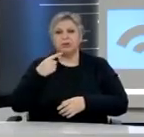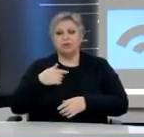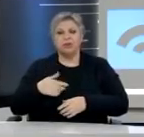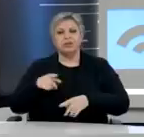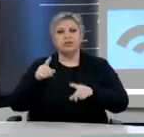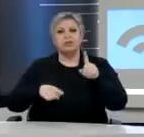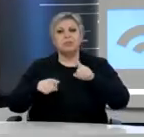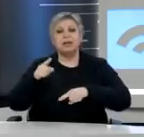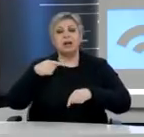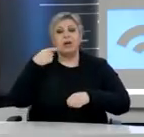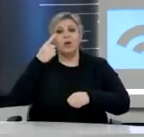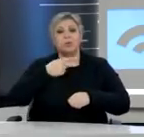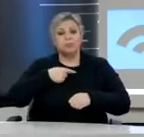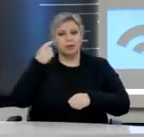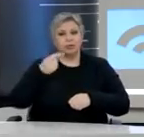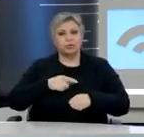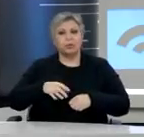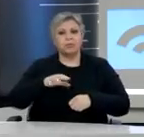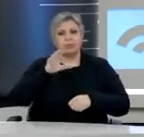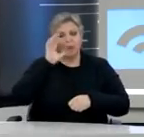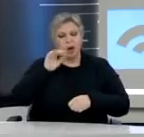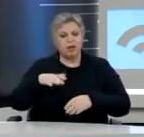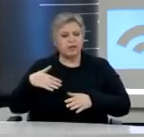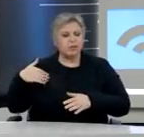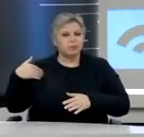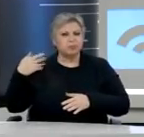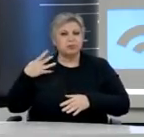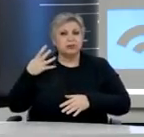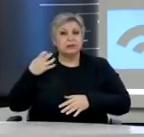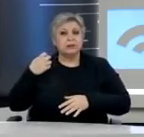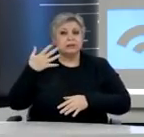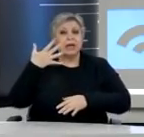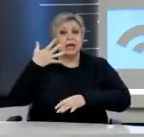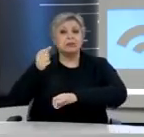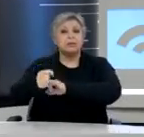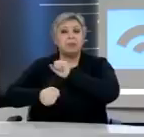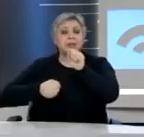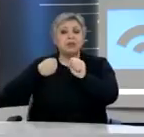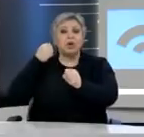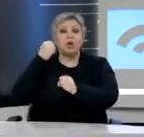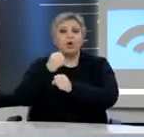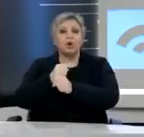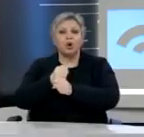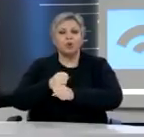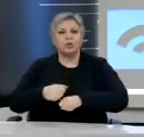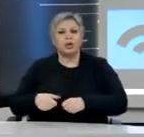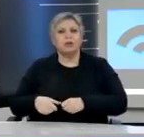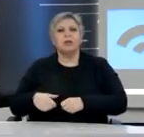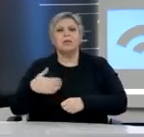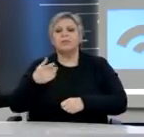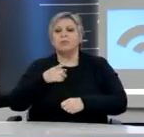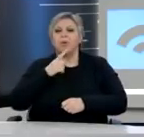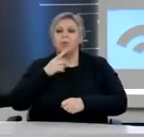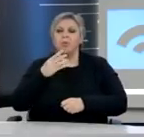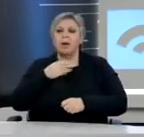πρόσωπα που τιμούν εδώ και πάνω από 45 χρόνια το δημόσιο βίο με την παρουσία τους, όπως ο Ναύαρχος